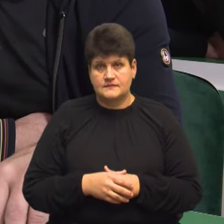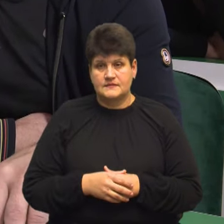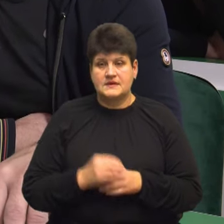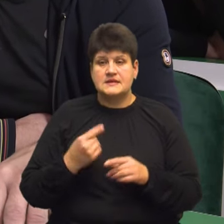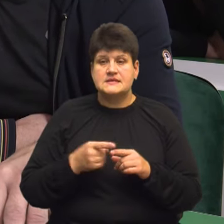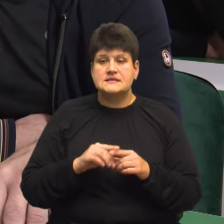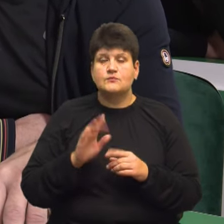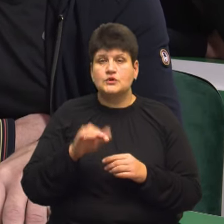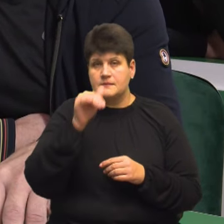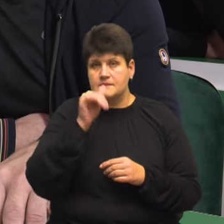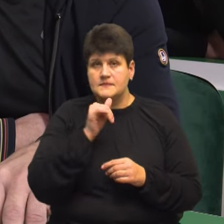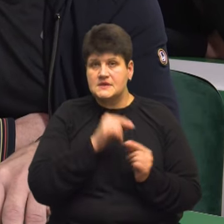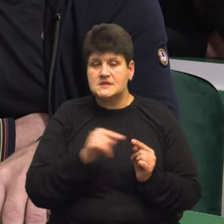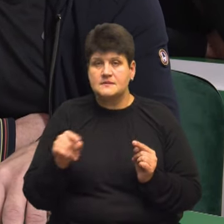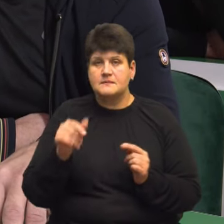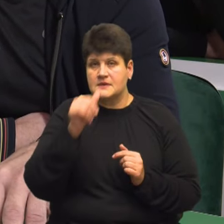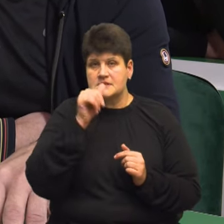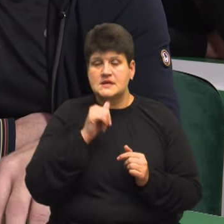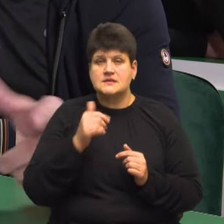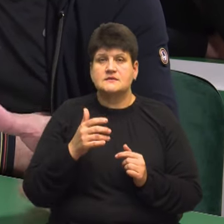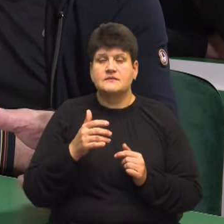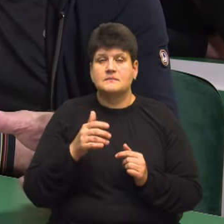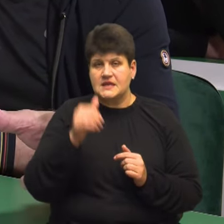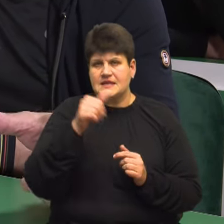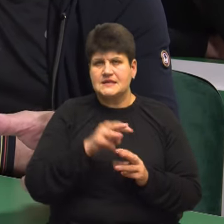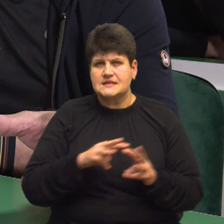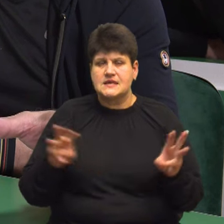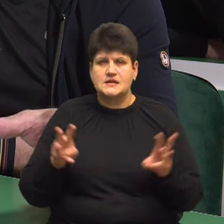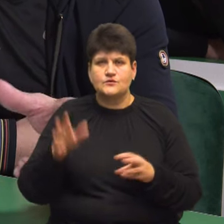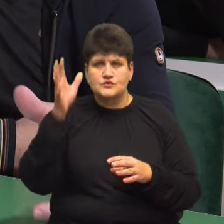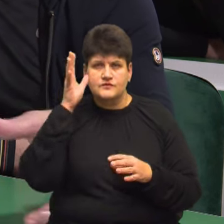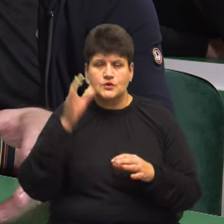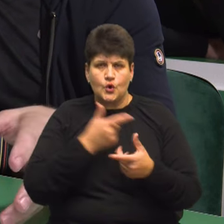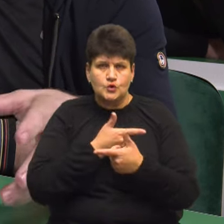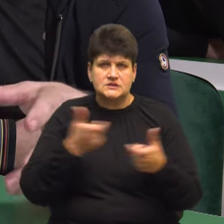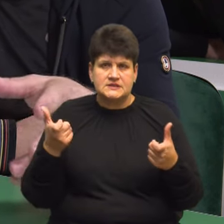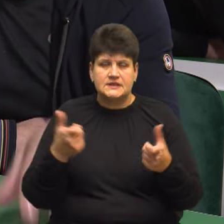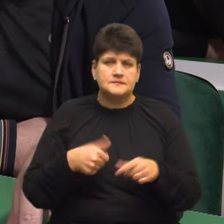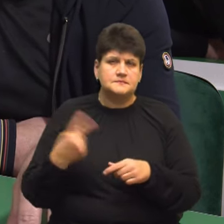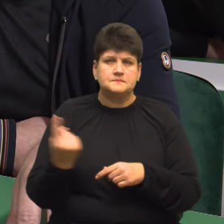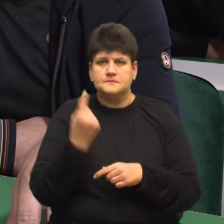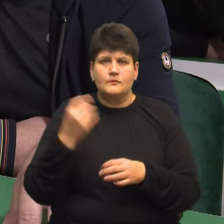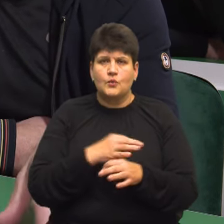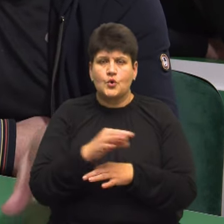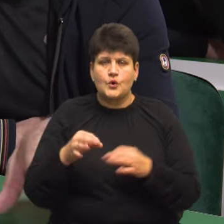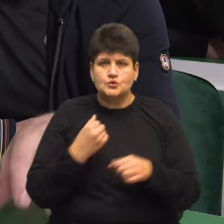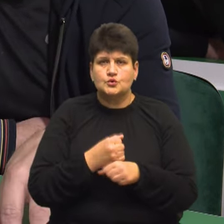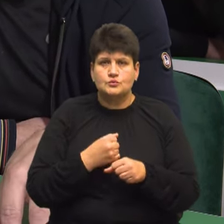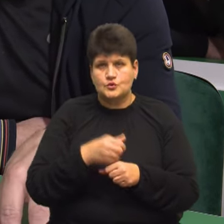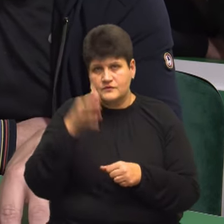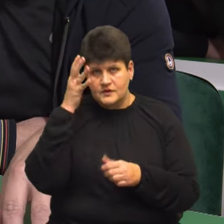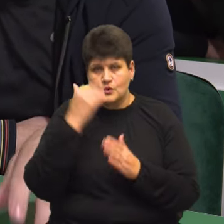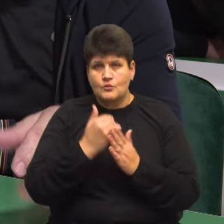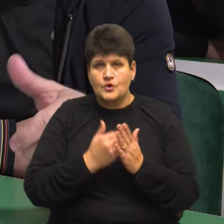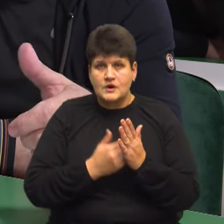місяці Міністерство освіти оголосило пілотний проект щодо розробки освітньої програми саме з